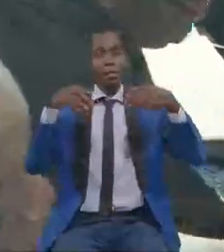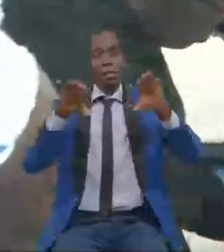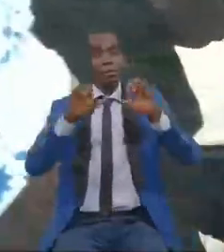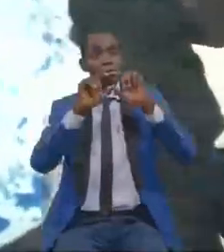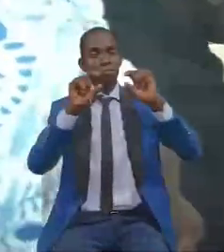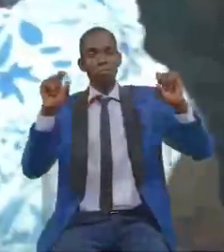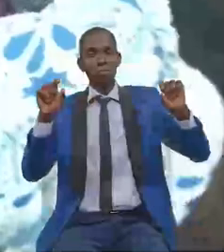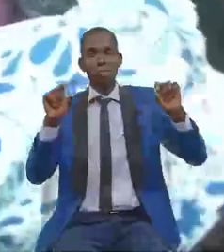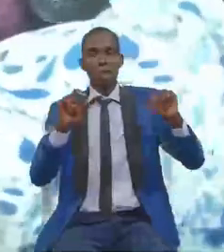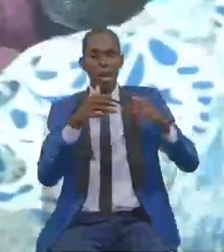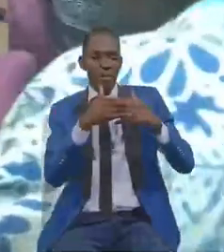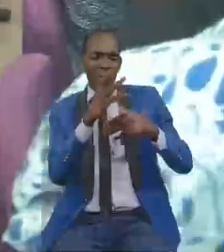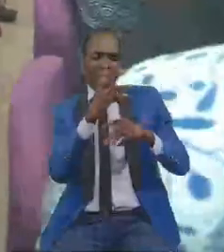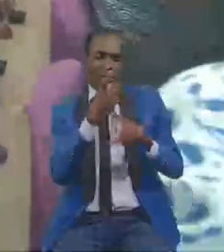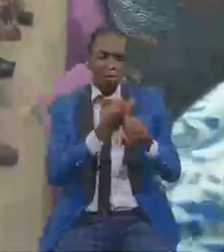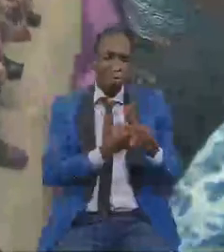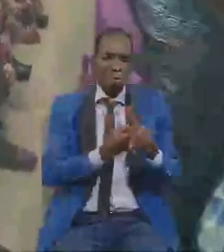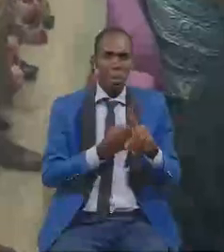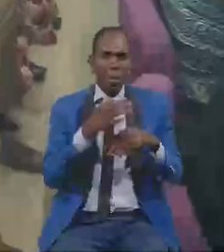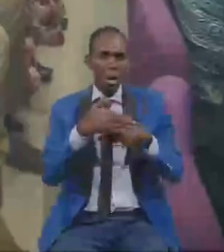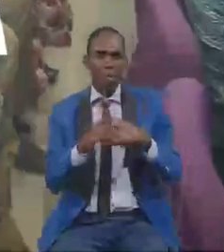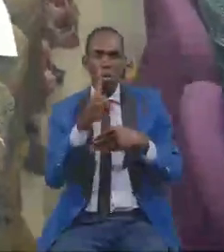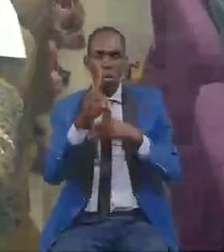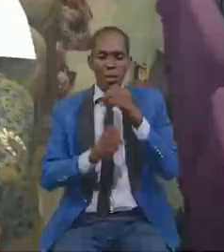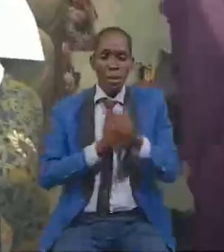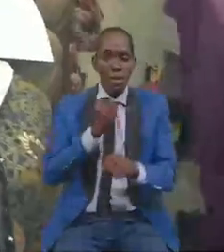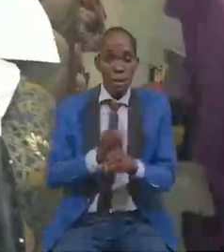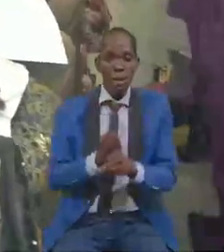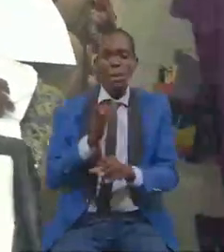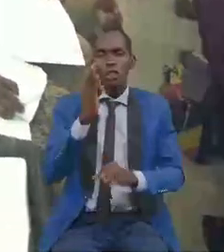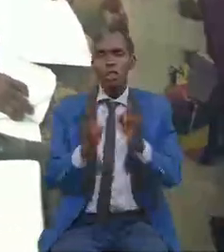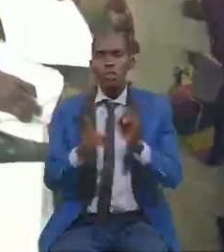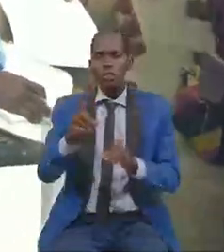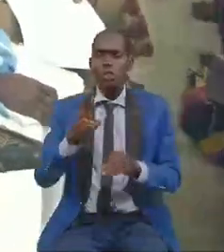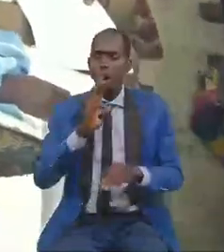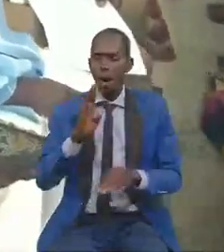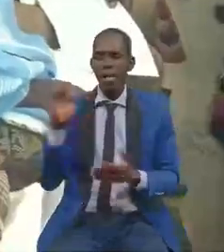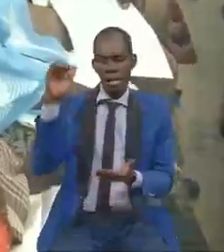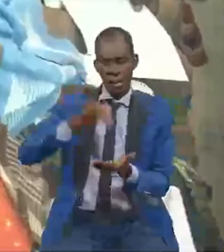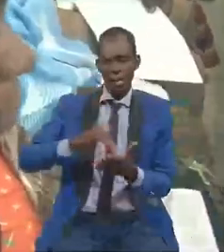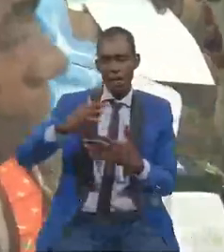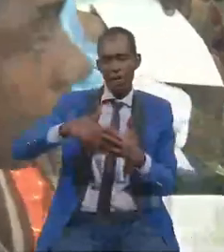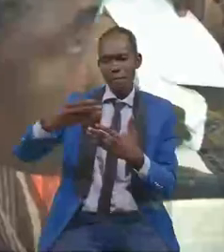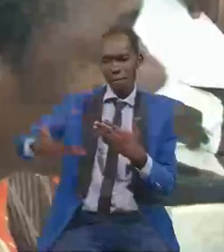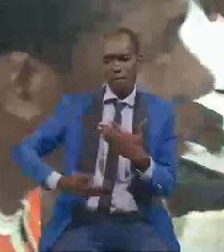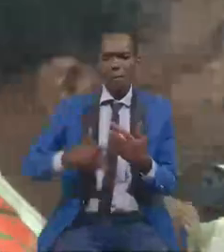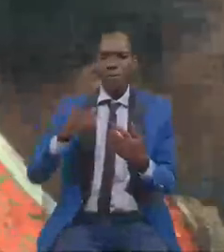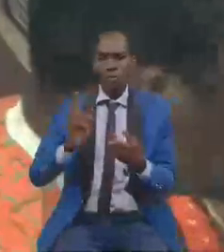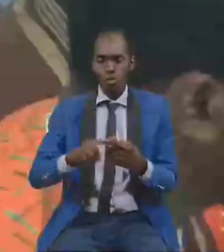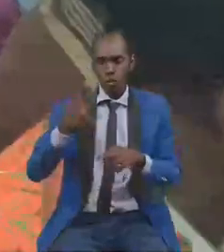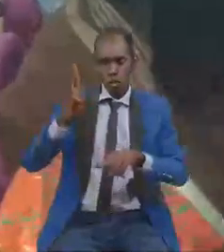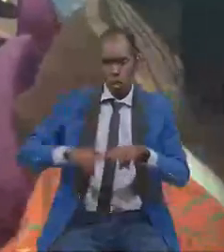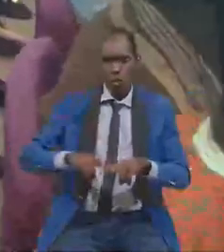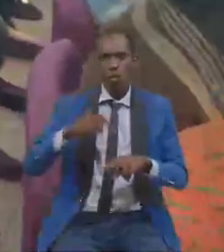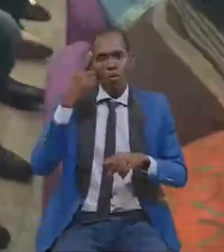1 an après, si tu dois être appelé par surprise de venir t'asseoir pour passer cet